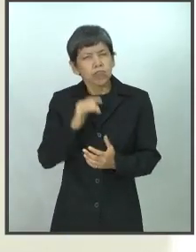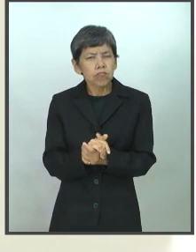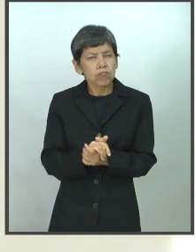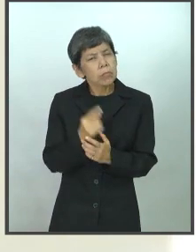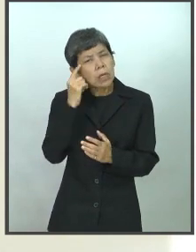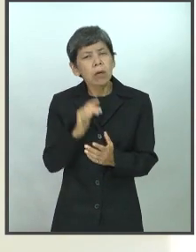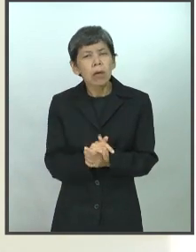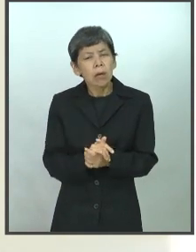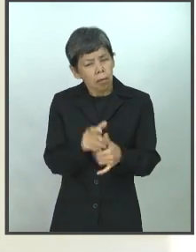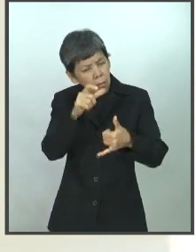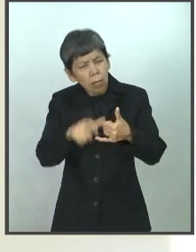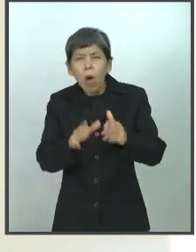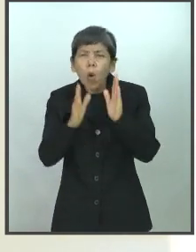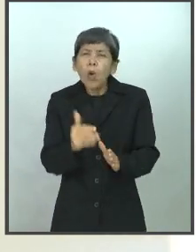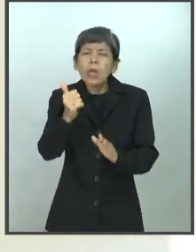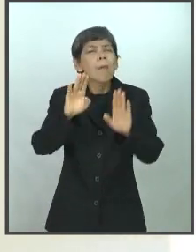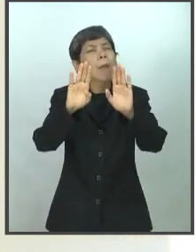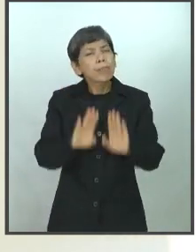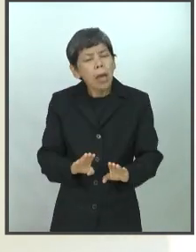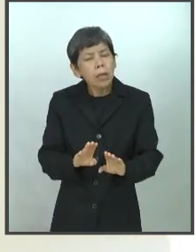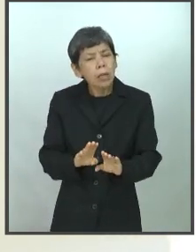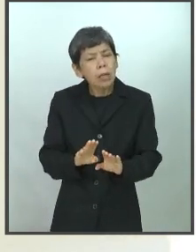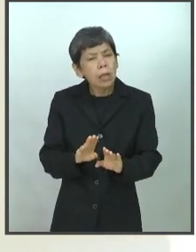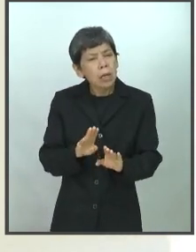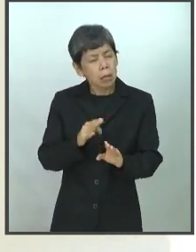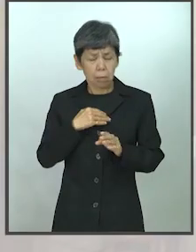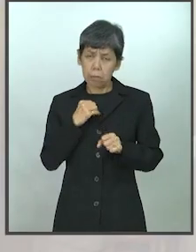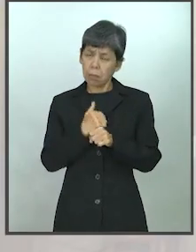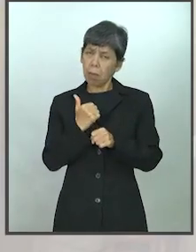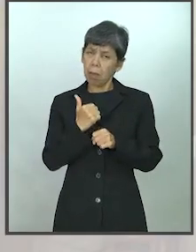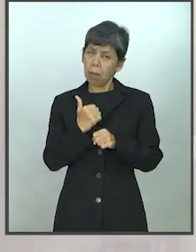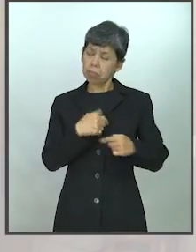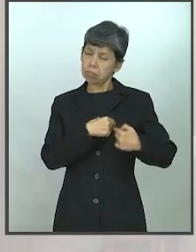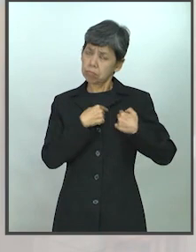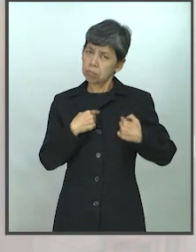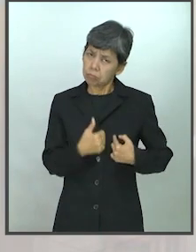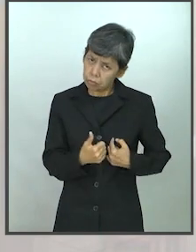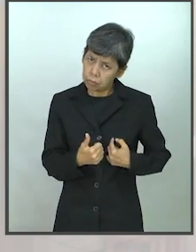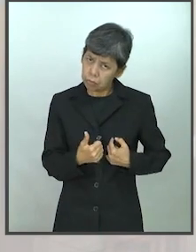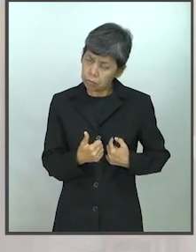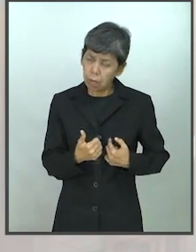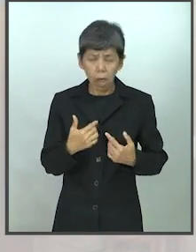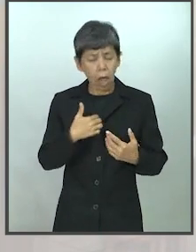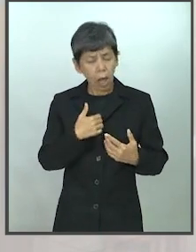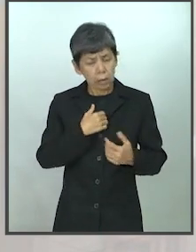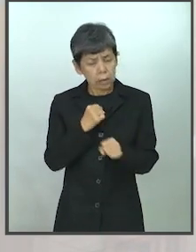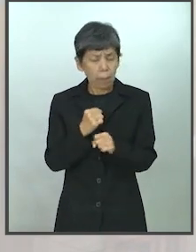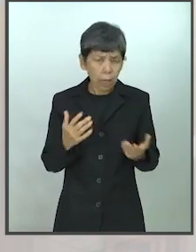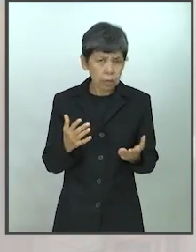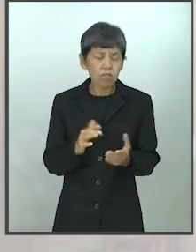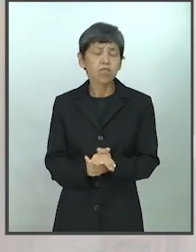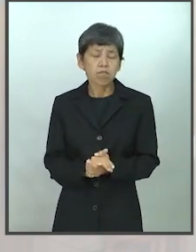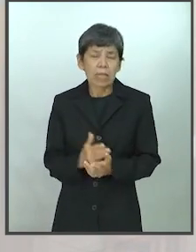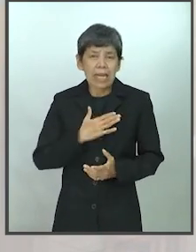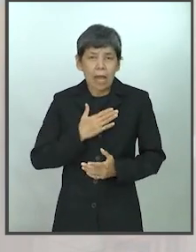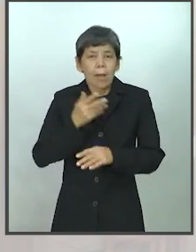ครับ นี่คนดีเป็นยังไงเราทำได้ไหมต้องเสียสละต้องมุ่งมั่นต้องทำอะไรขนาดไหน ครับ